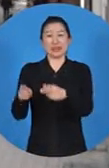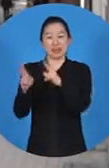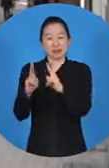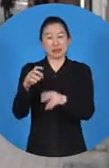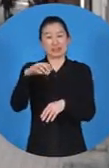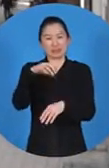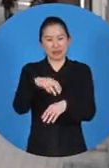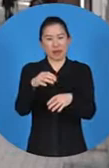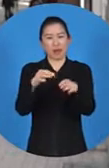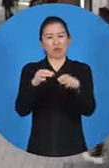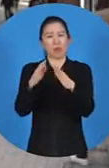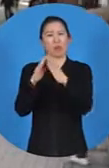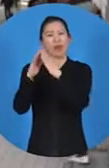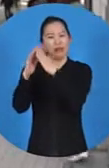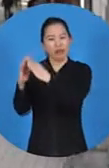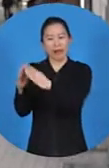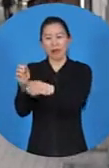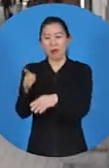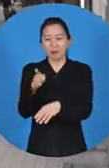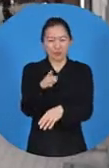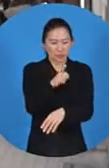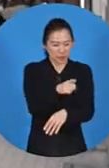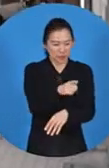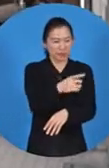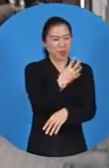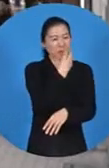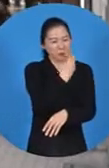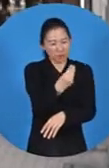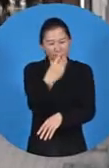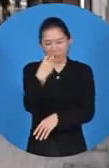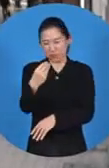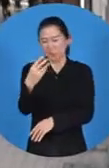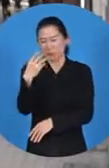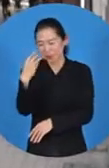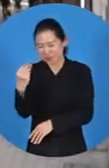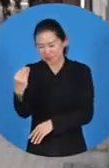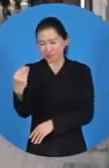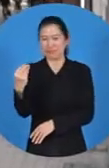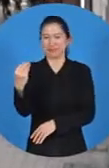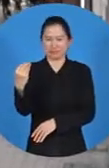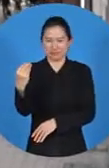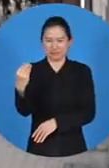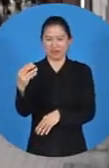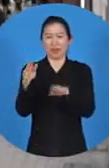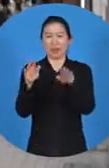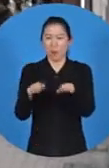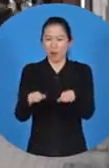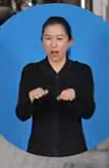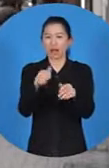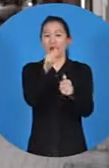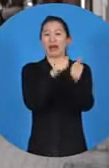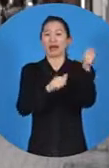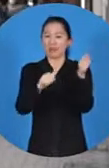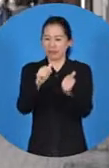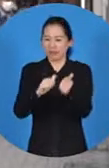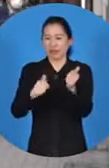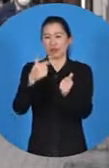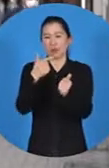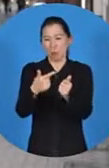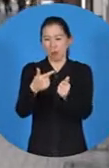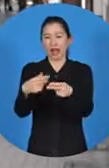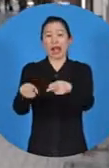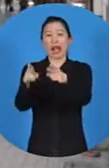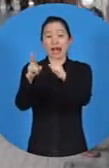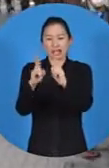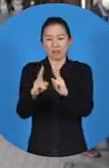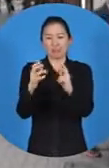板橋には商店街がたくさんあり、魅力的なお店でにぎわっていますよね。今回はそんなお店の中から独